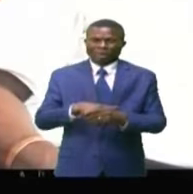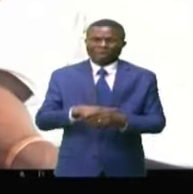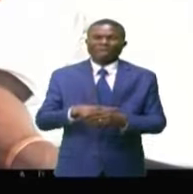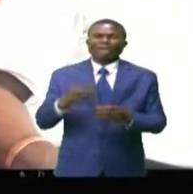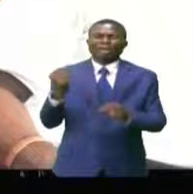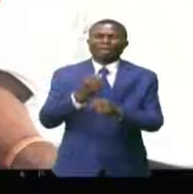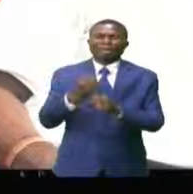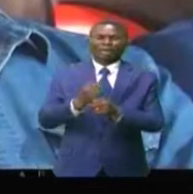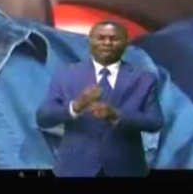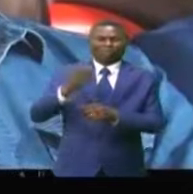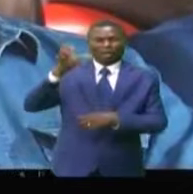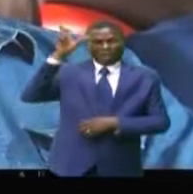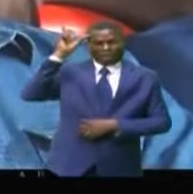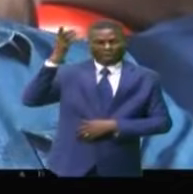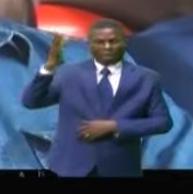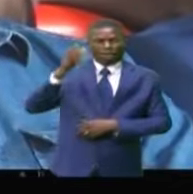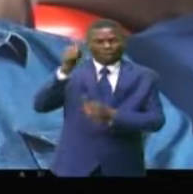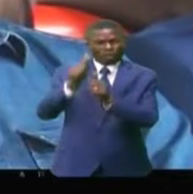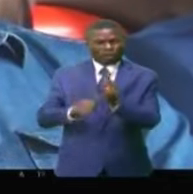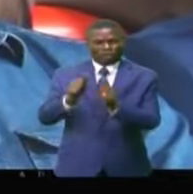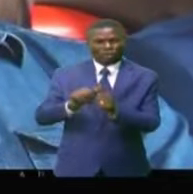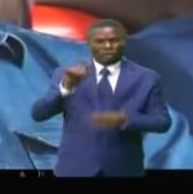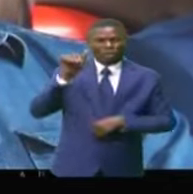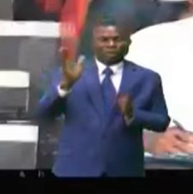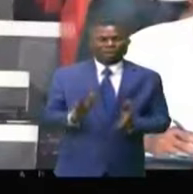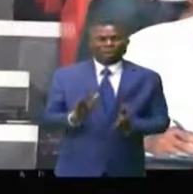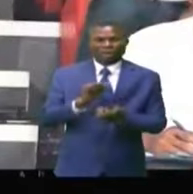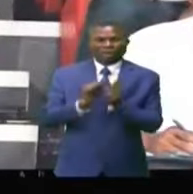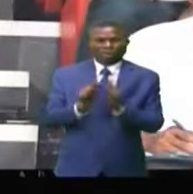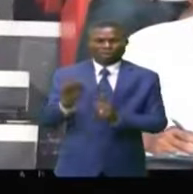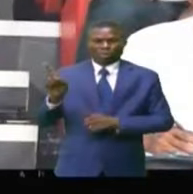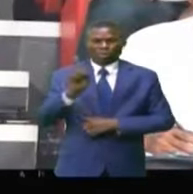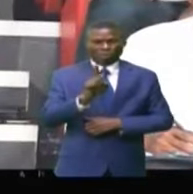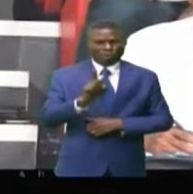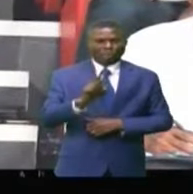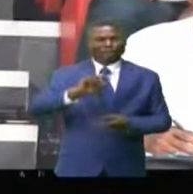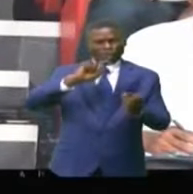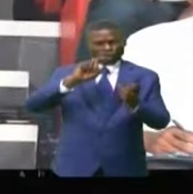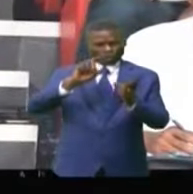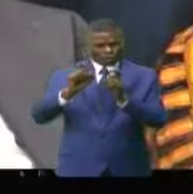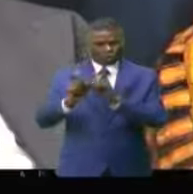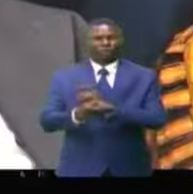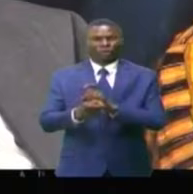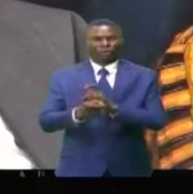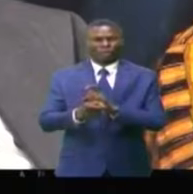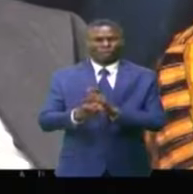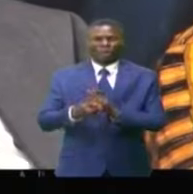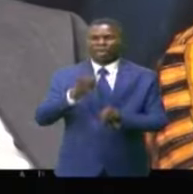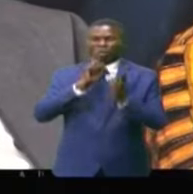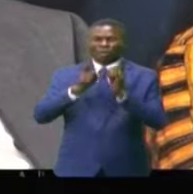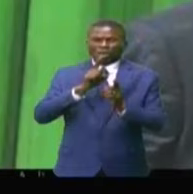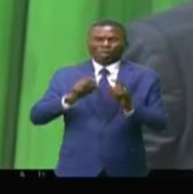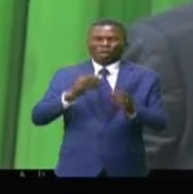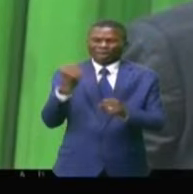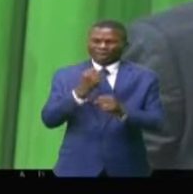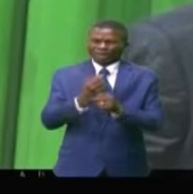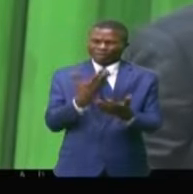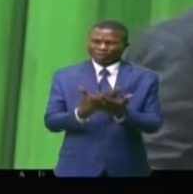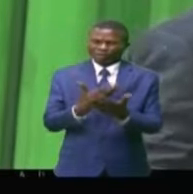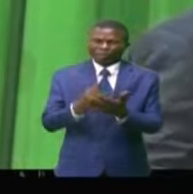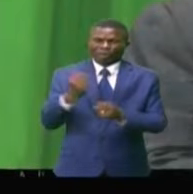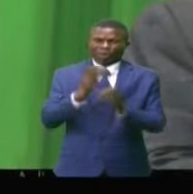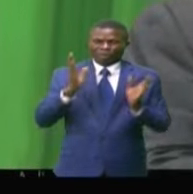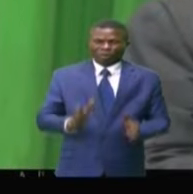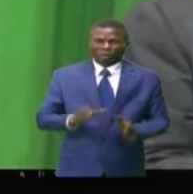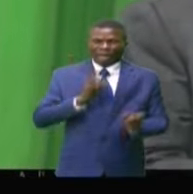l'établissement. Chacun des directeurs, en ce qui les concerne, doit transformer ces échanges en ordre de travail pour les agents.